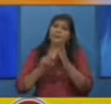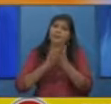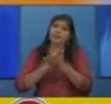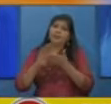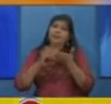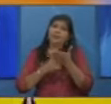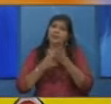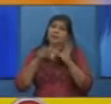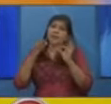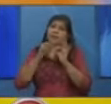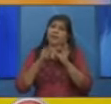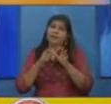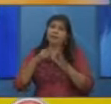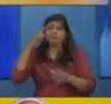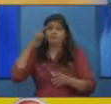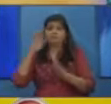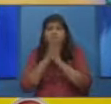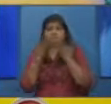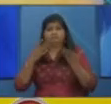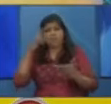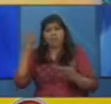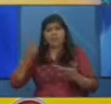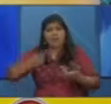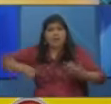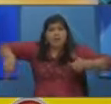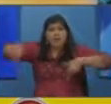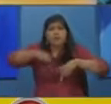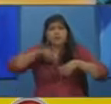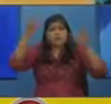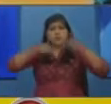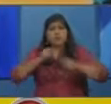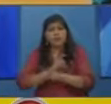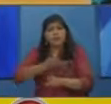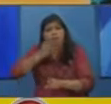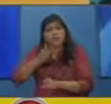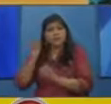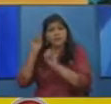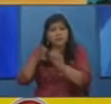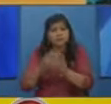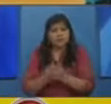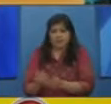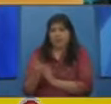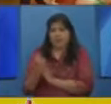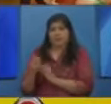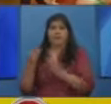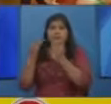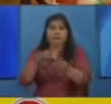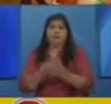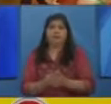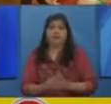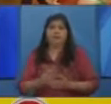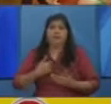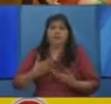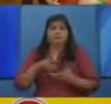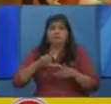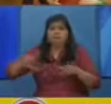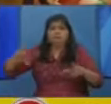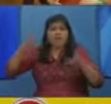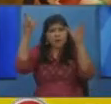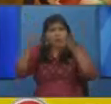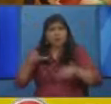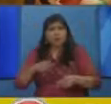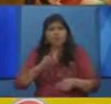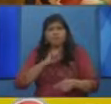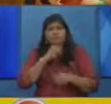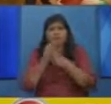के महान विचार करोड़ों लोगों को प्रेरित करते हैं, शक्ति प्रदान करते हैं। वे लाखों करोड़ों गरीबों